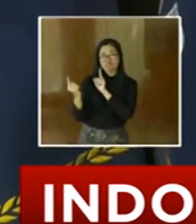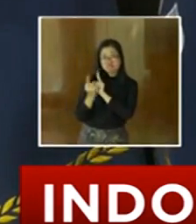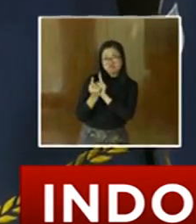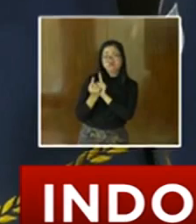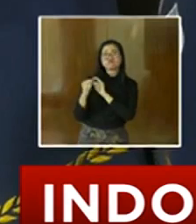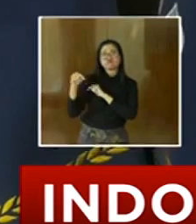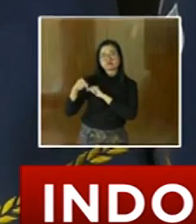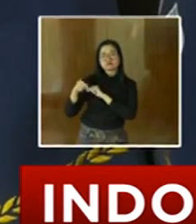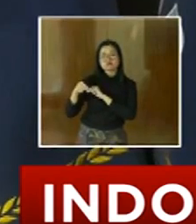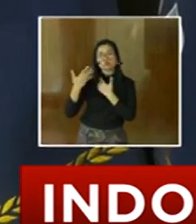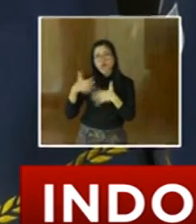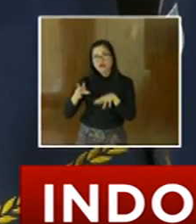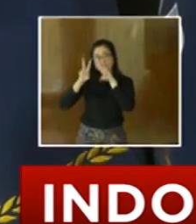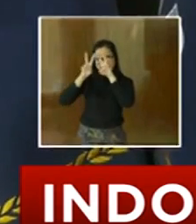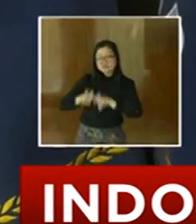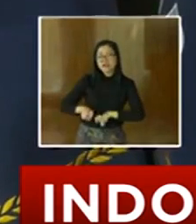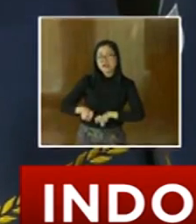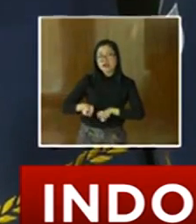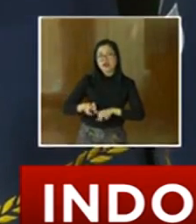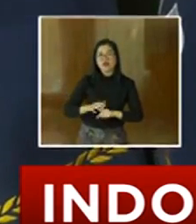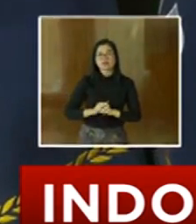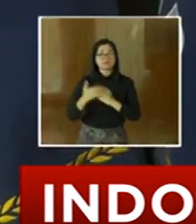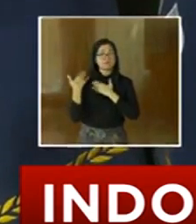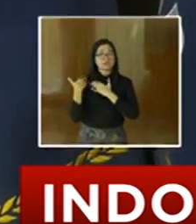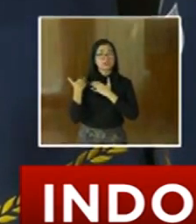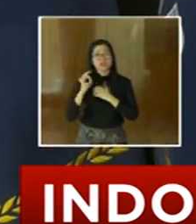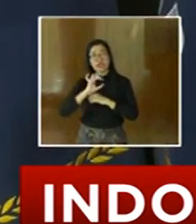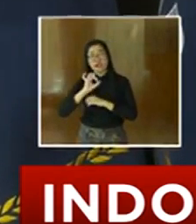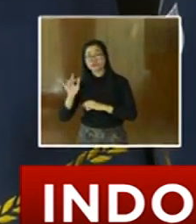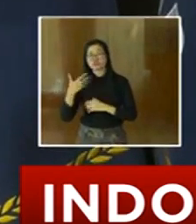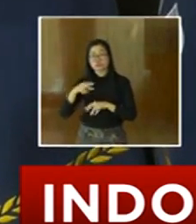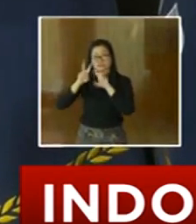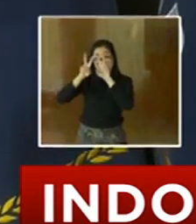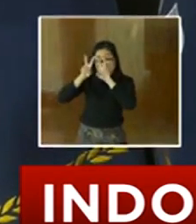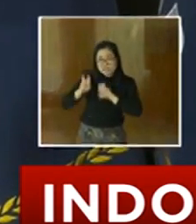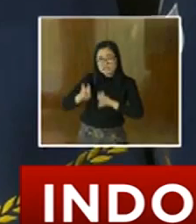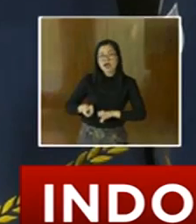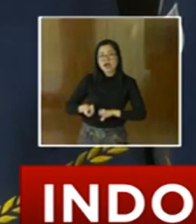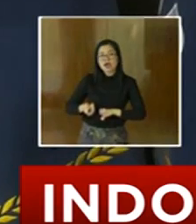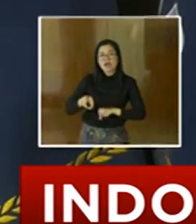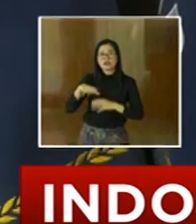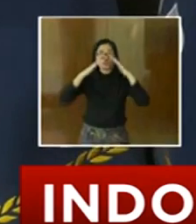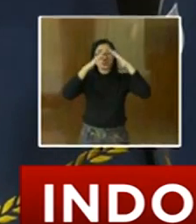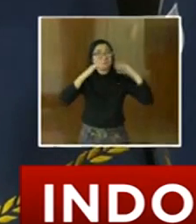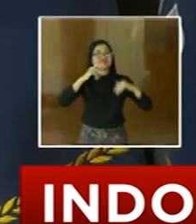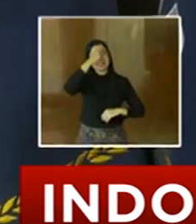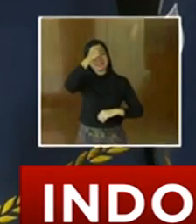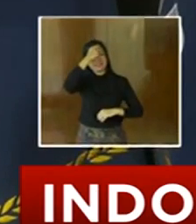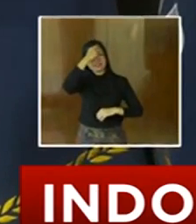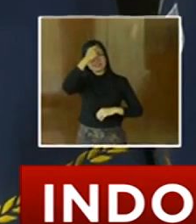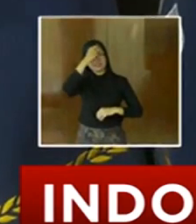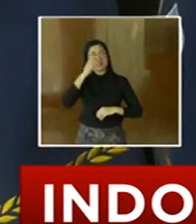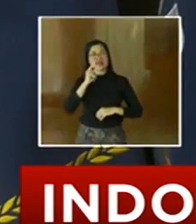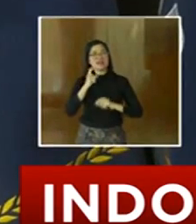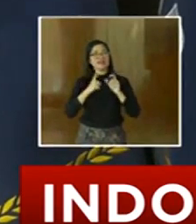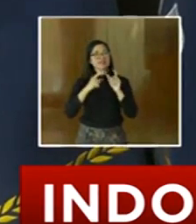racing dan para pejabat tinggi negara juga dilakukan pemeriksaan di rumah sakit RS